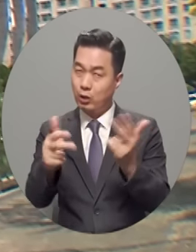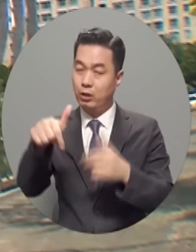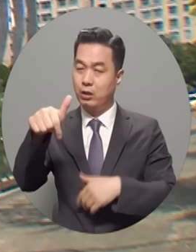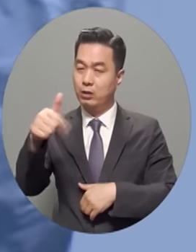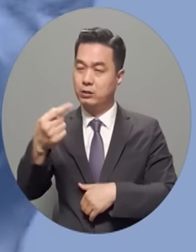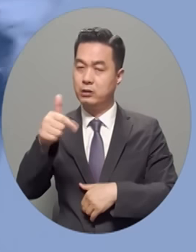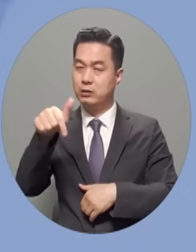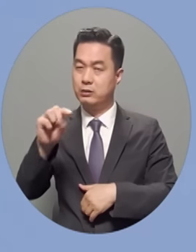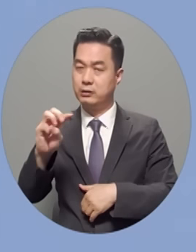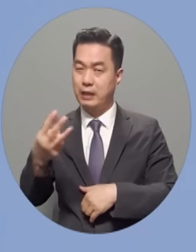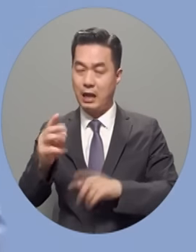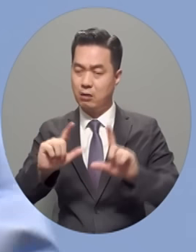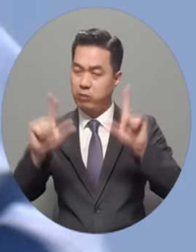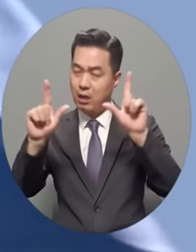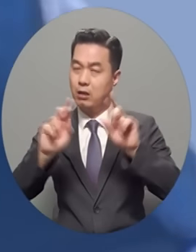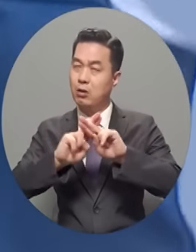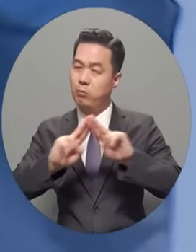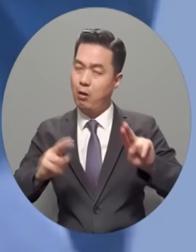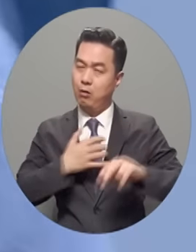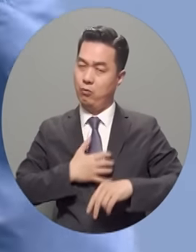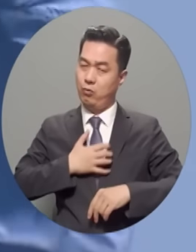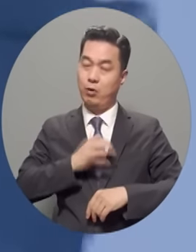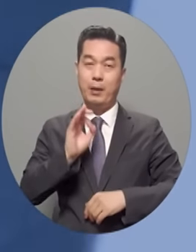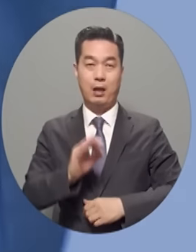나옵니다 MBC 뉴스 이용입니다